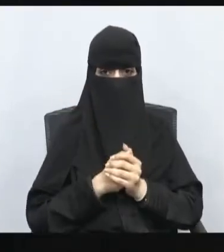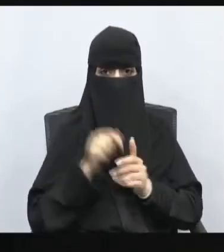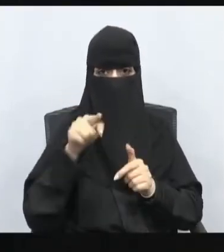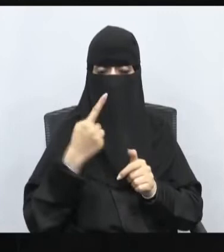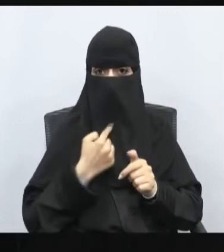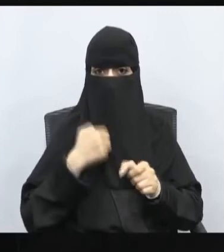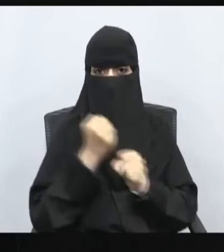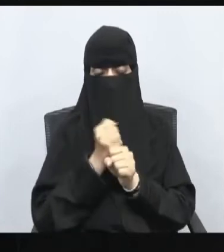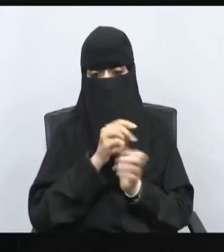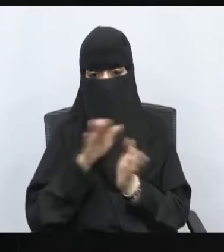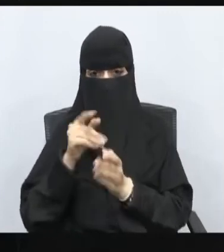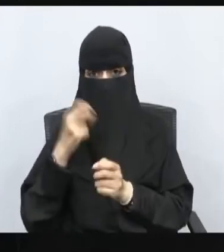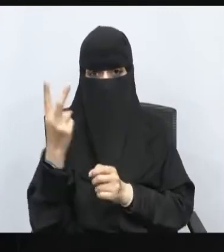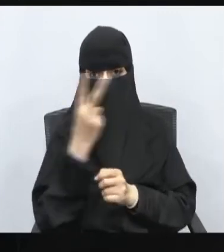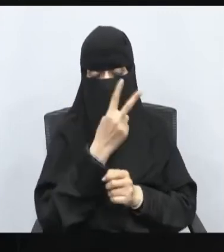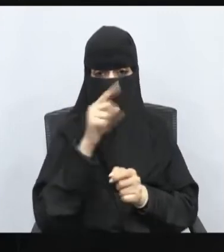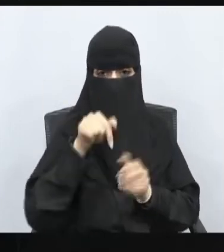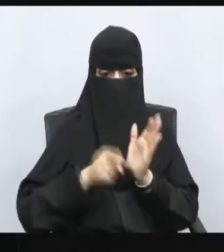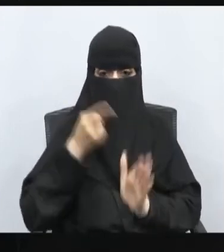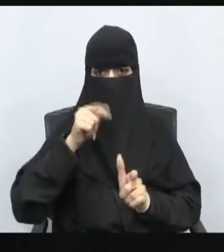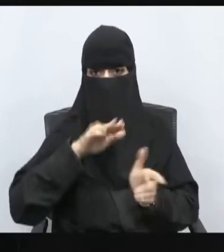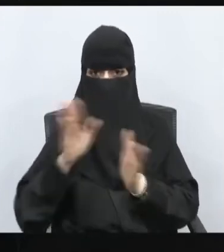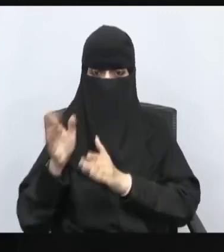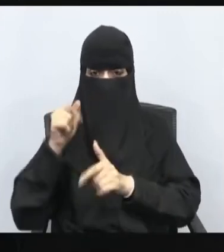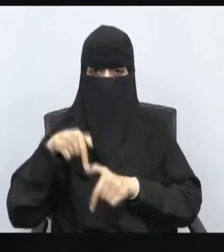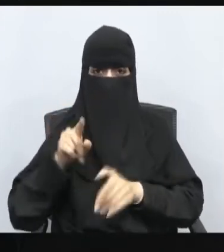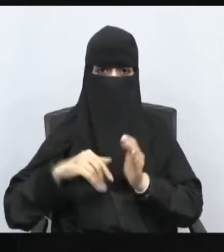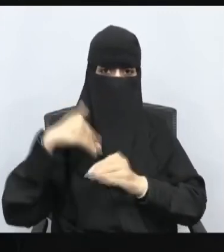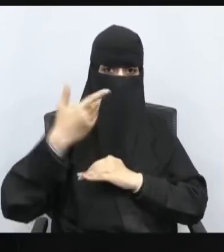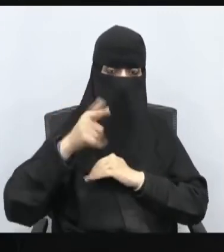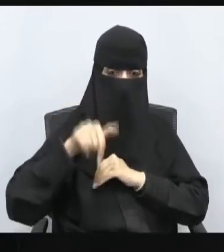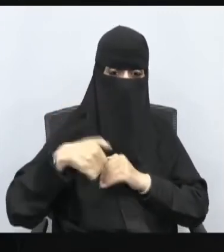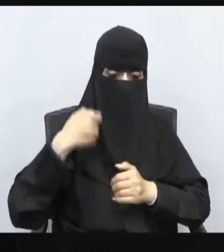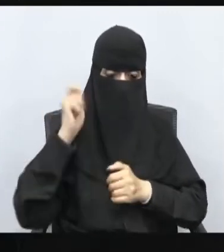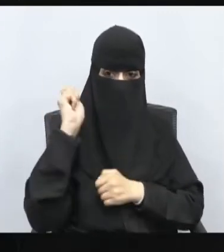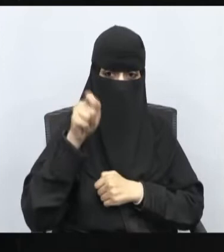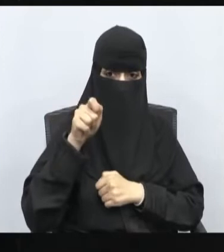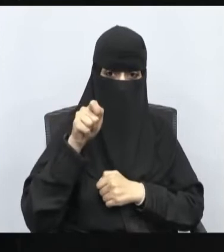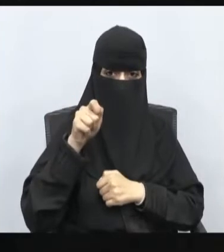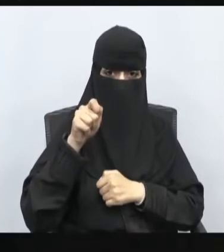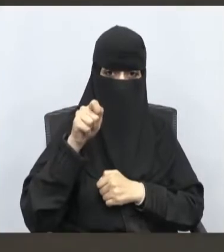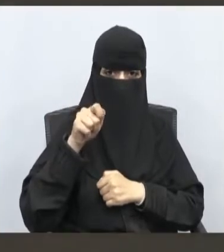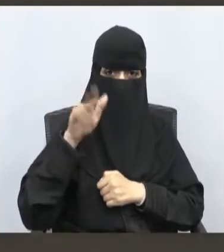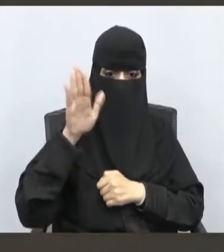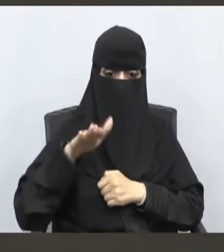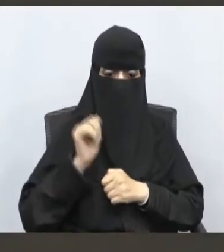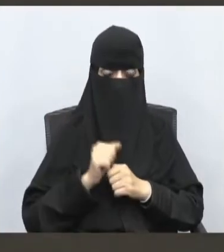نريد أن نطبق الحالتين. في المرة الأولى سيكون الطرق